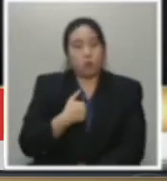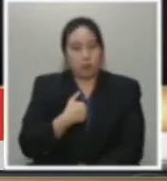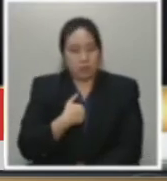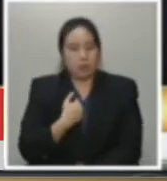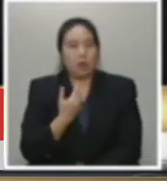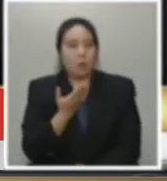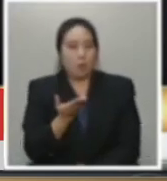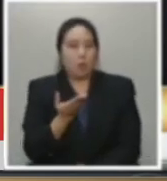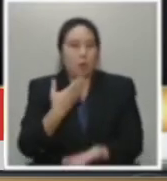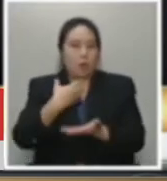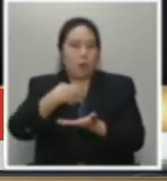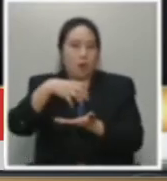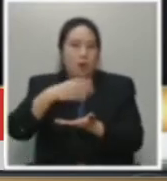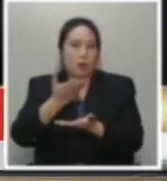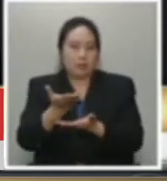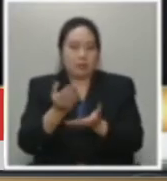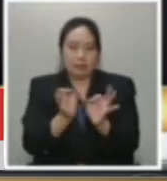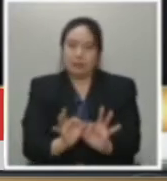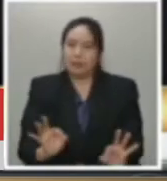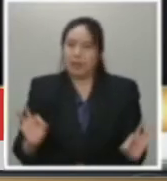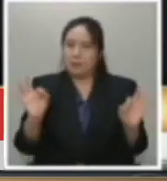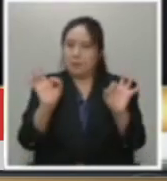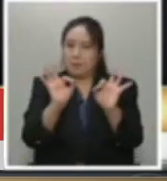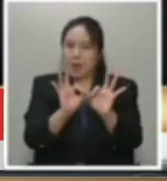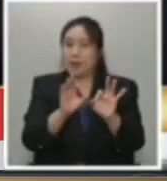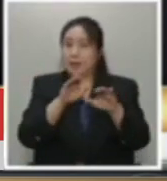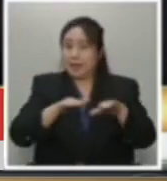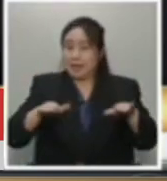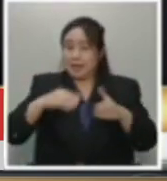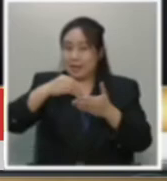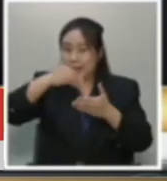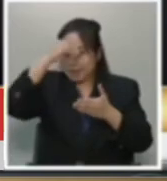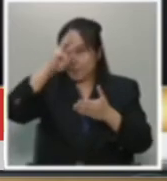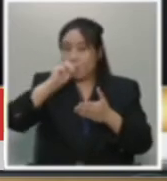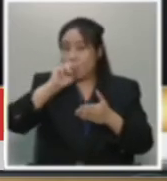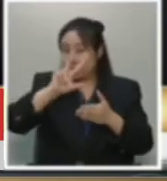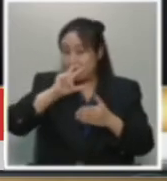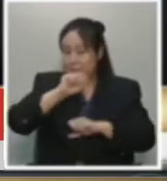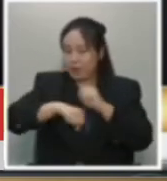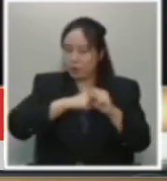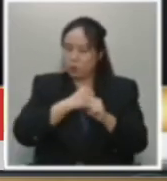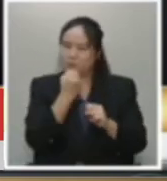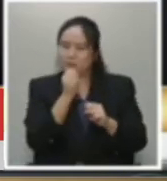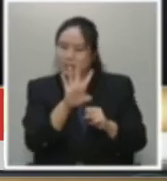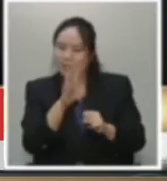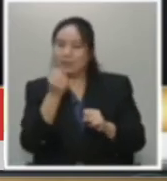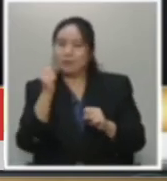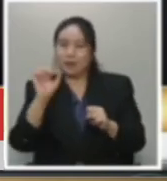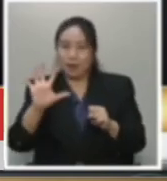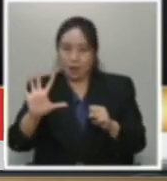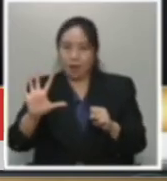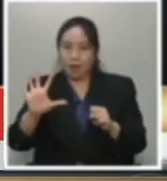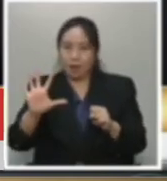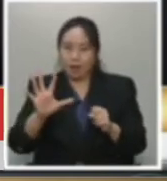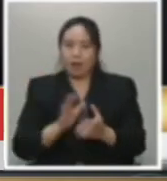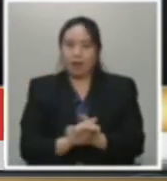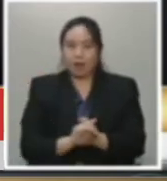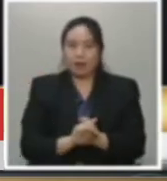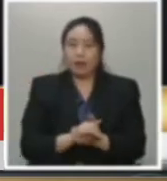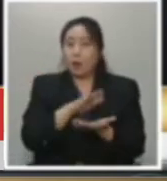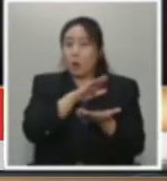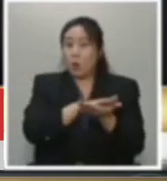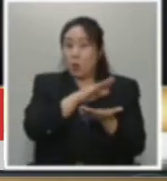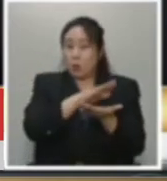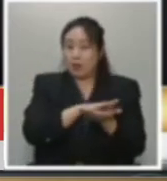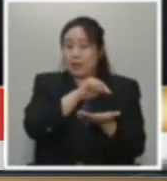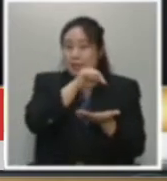ประธานทราบว่าดิฉันเน้นไปที่เด็กม.3 14 15ปีนั้นจะจบจากโรงเรีย